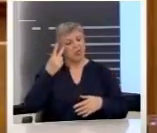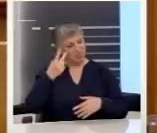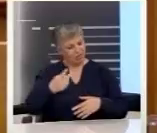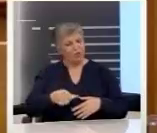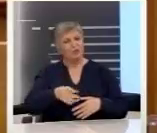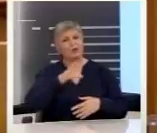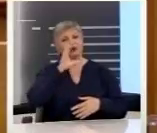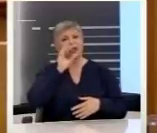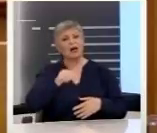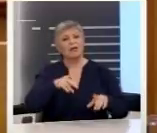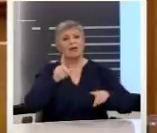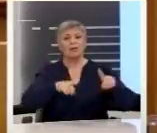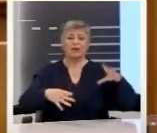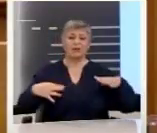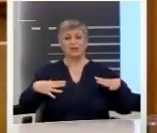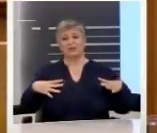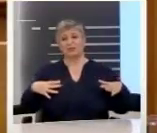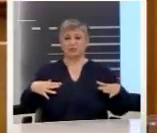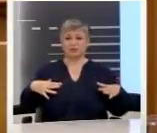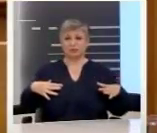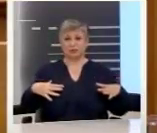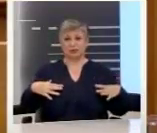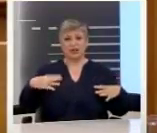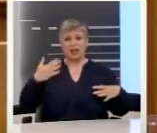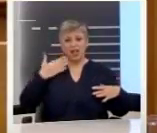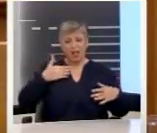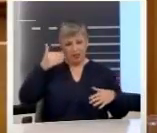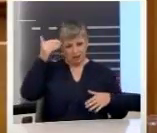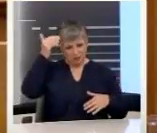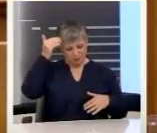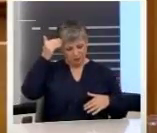τζάμπα μάγκες, αλλά και επιπληρωμή